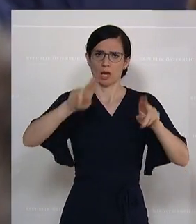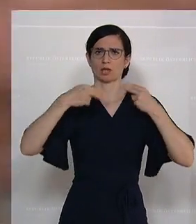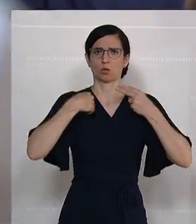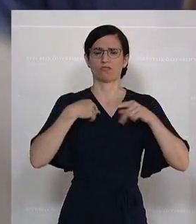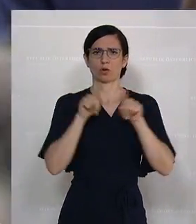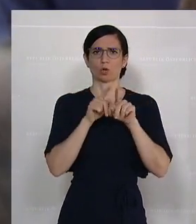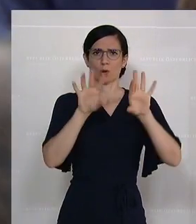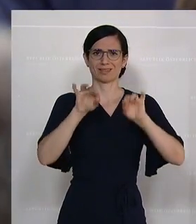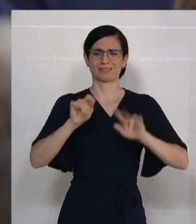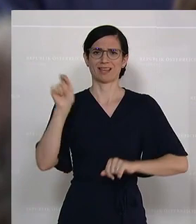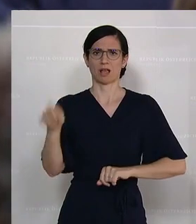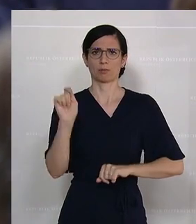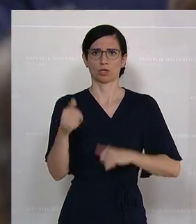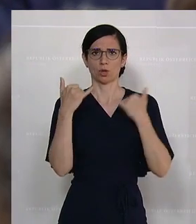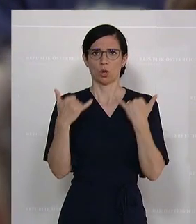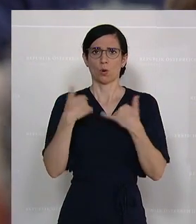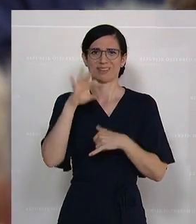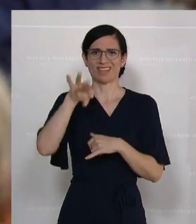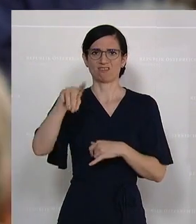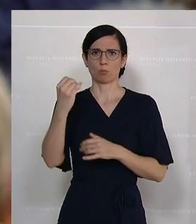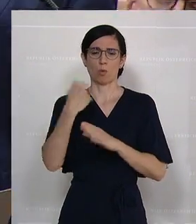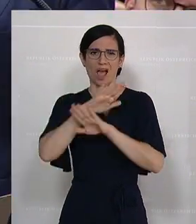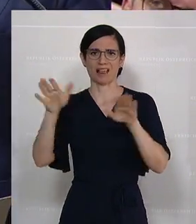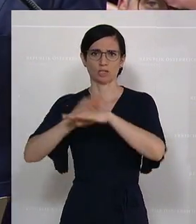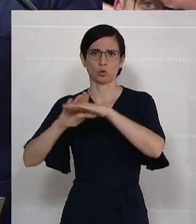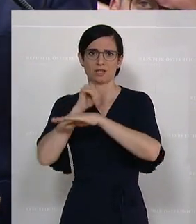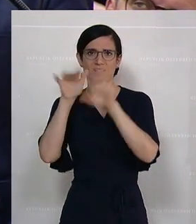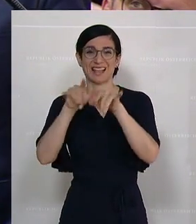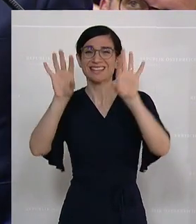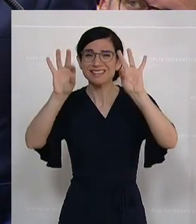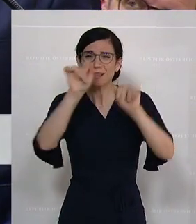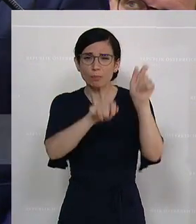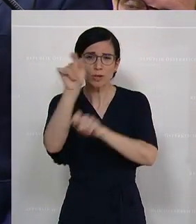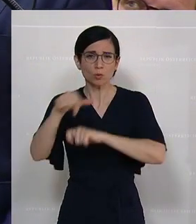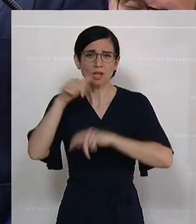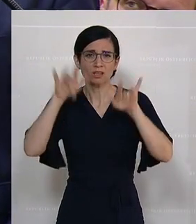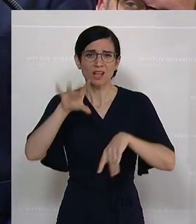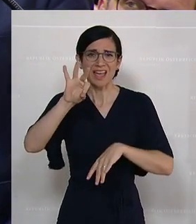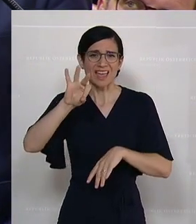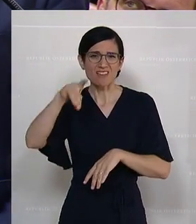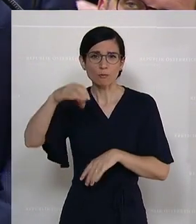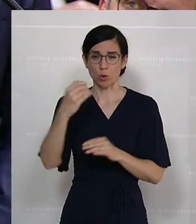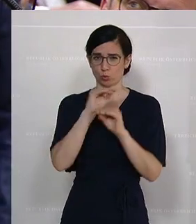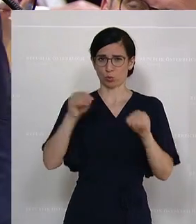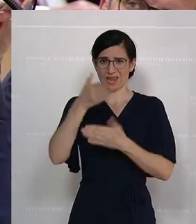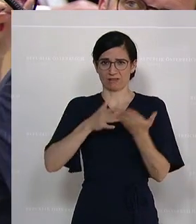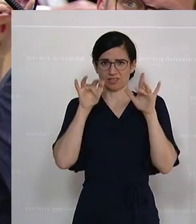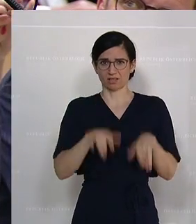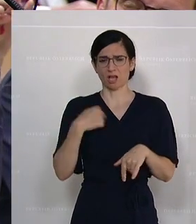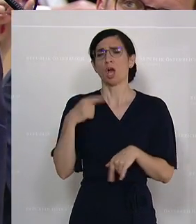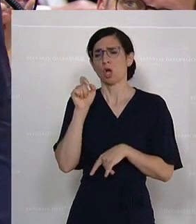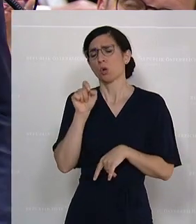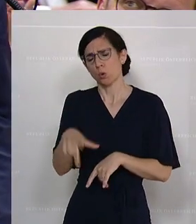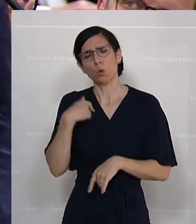es den zehn abgeordnete die heute bei der fpö entschuldigt sich ein entschuldigung war der fpö und gut dürfte santo also berufen die klubs